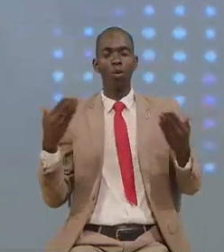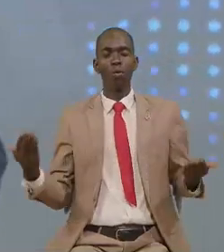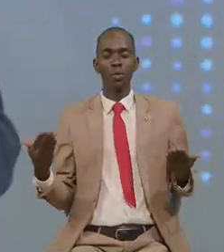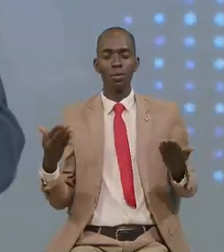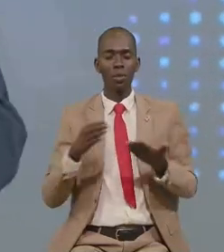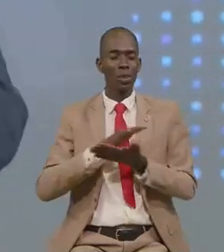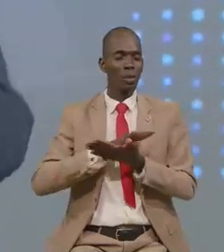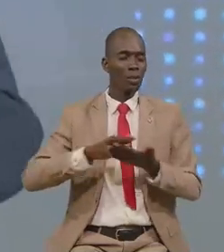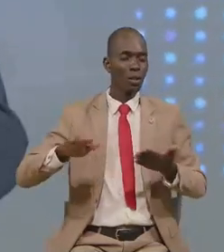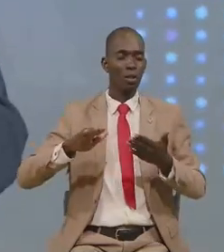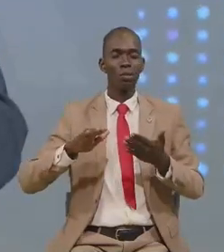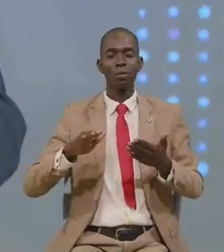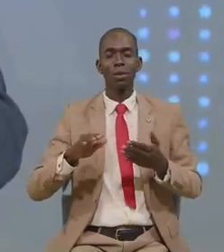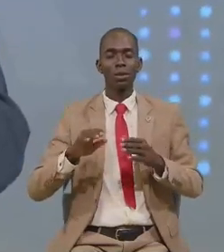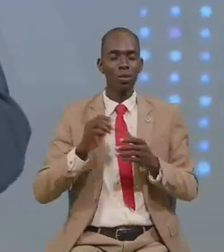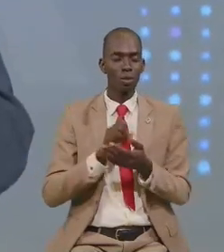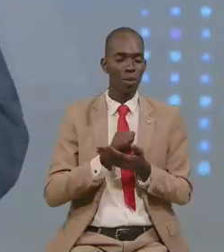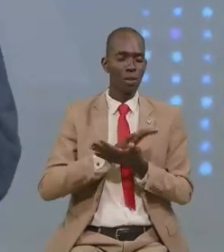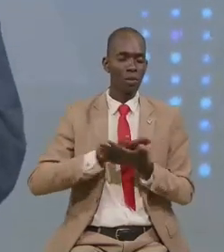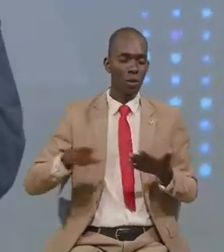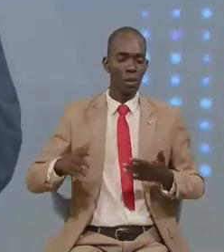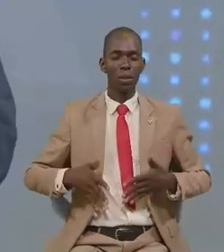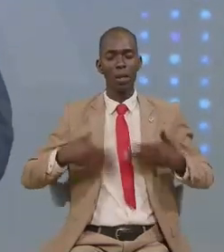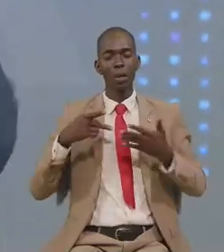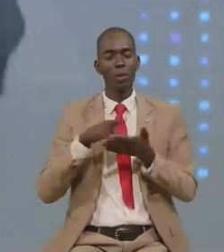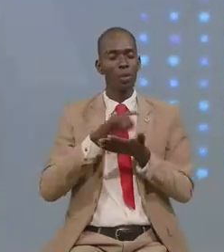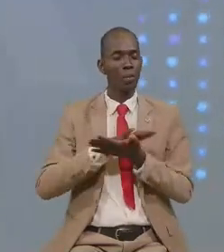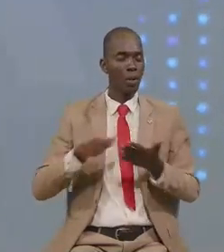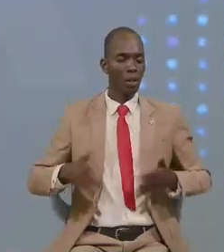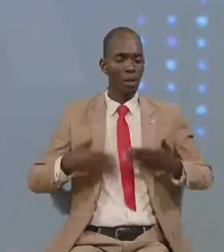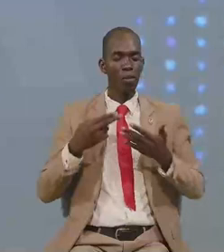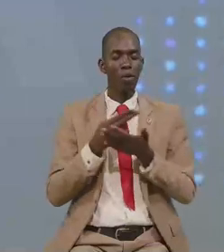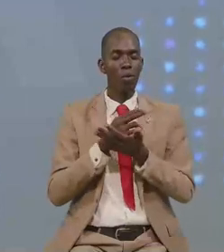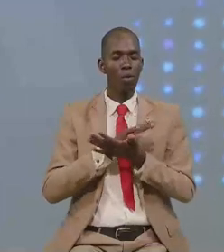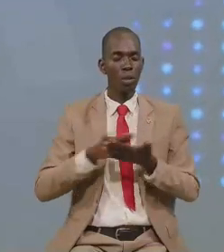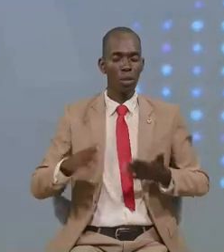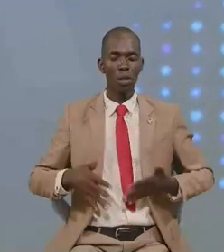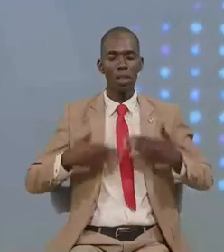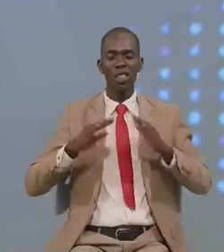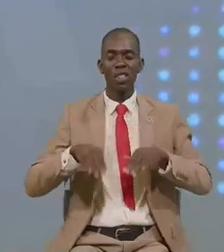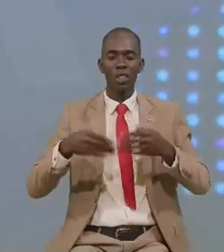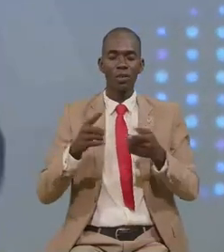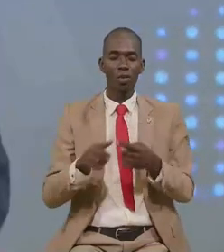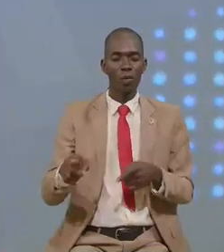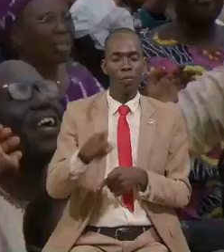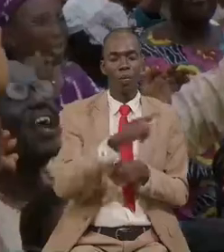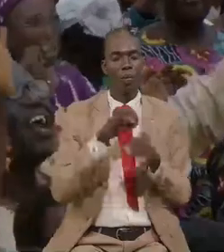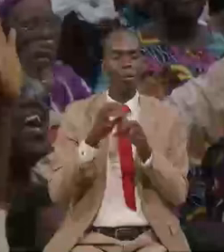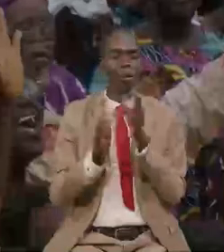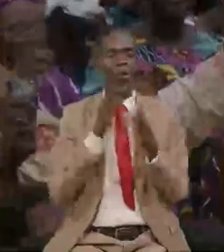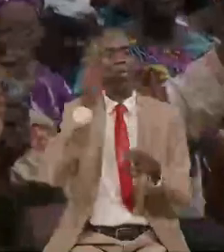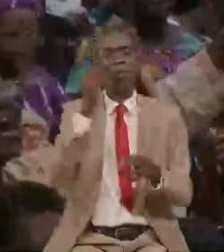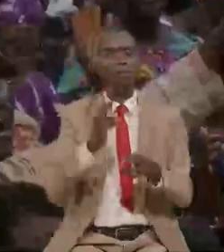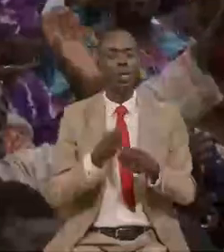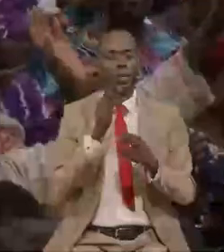sanctification, cette vie sanctifiée, transparente, purifiée, sainte, leur soit accordée au nom de